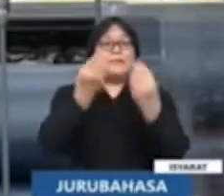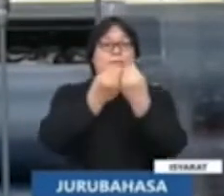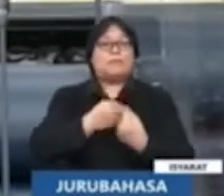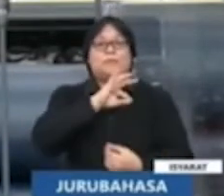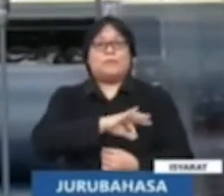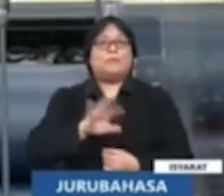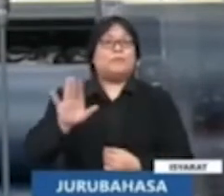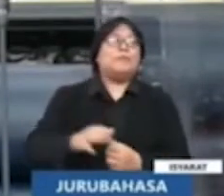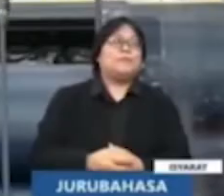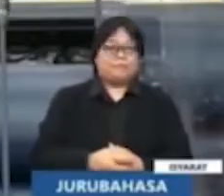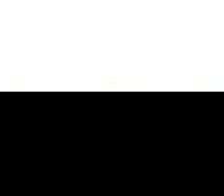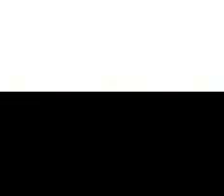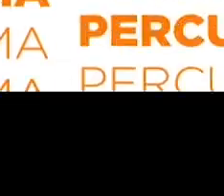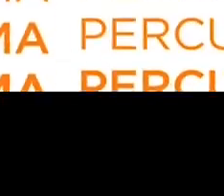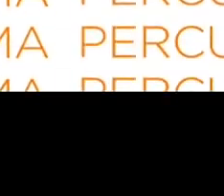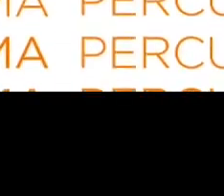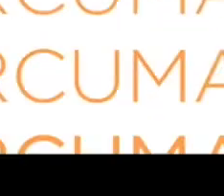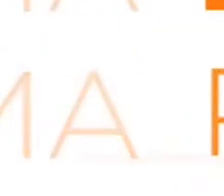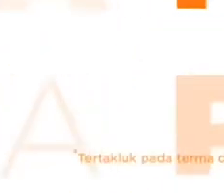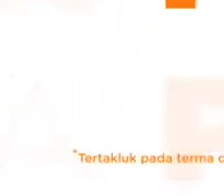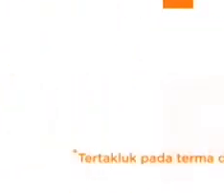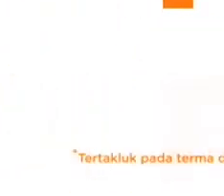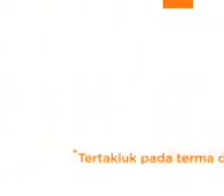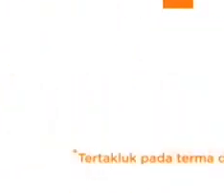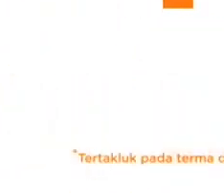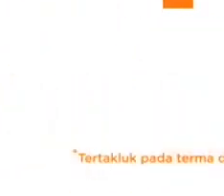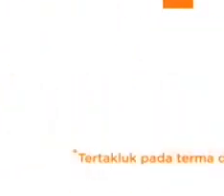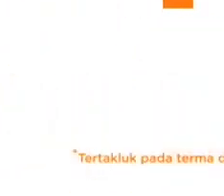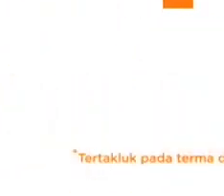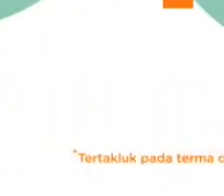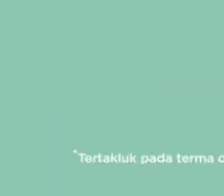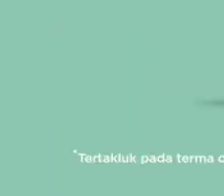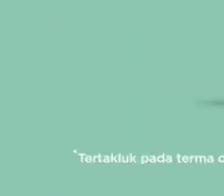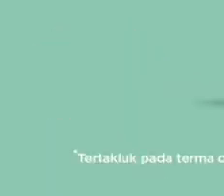kadar keuntungan mereka. Telefon baru percuma untuk semua.